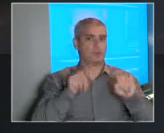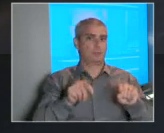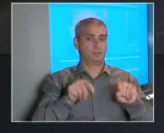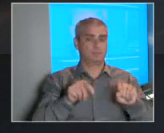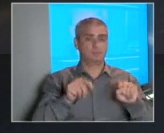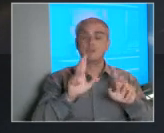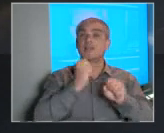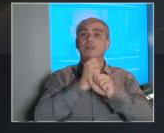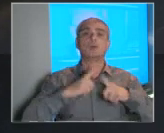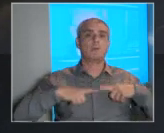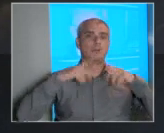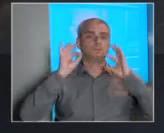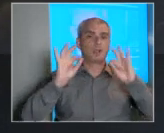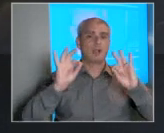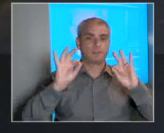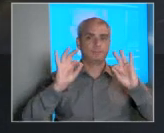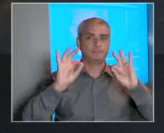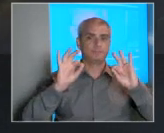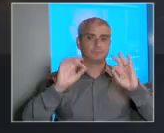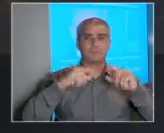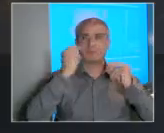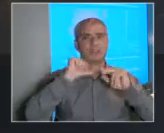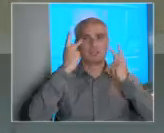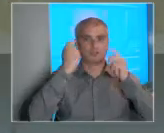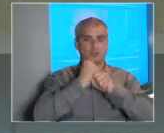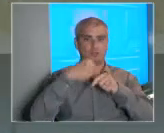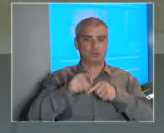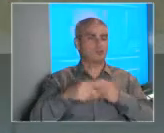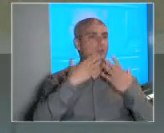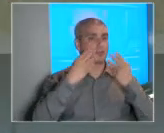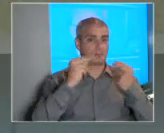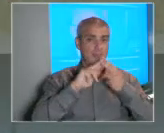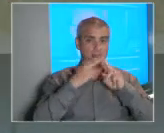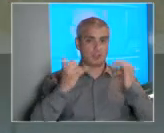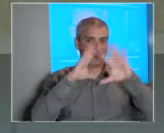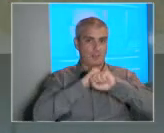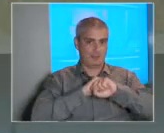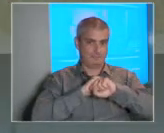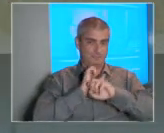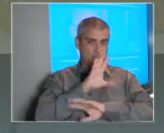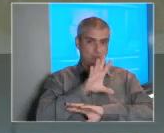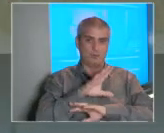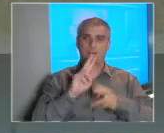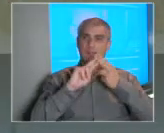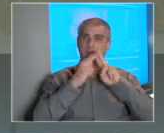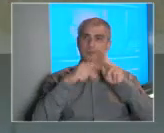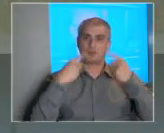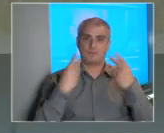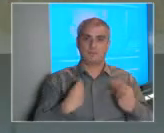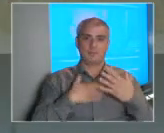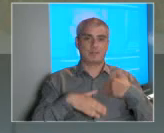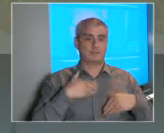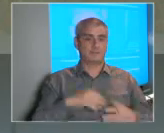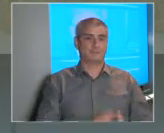ביותר שתעשו בחיים שלכם השנה. זה נכון. הני, תודה רבה. נתראה הערב במשדר. להתראות יום נעים.